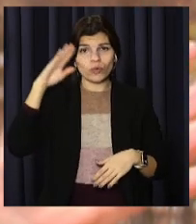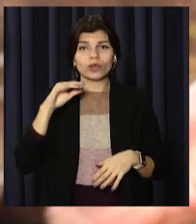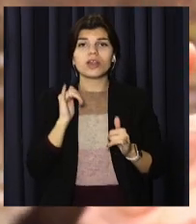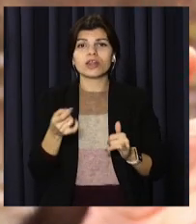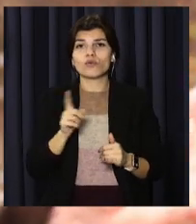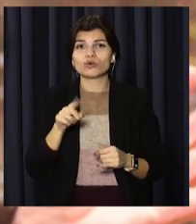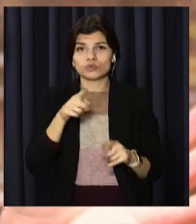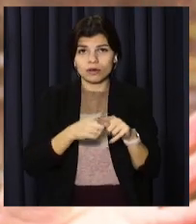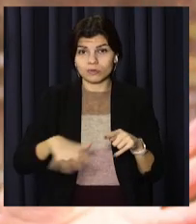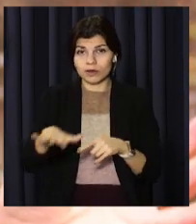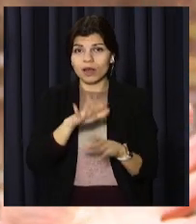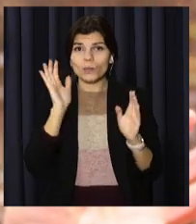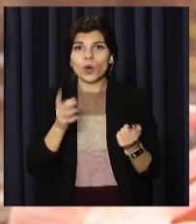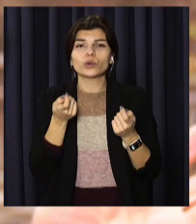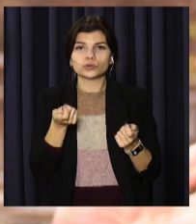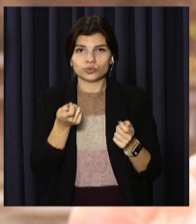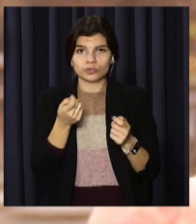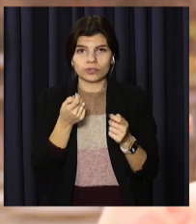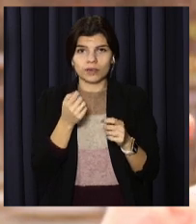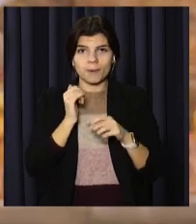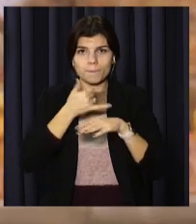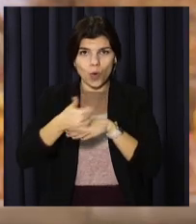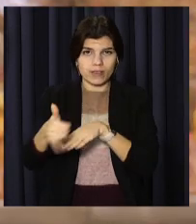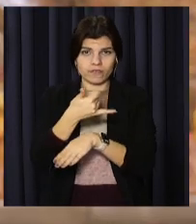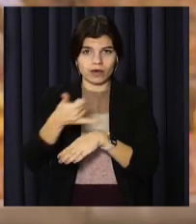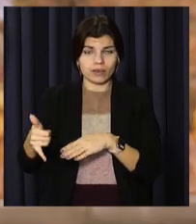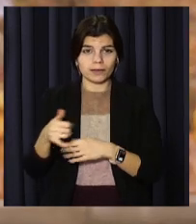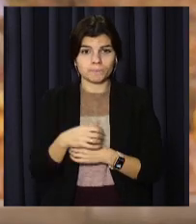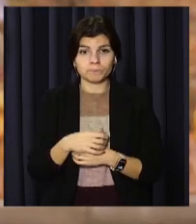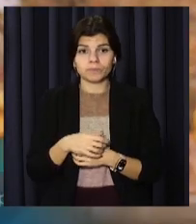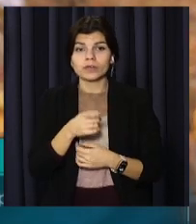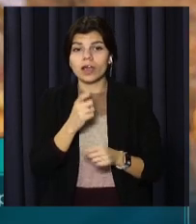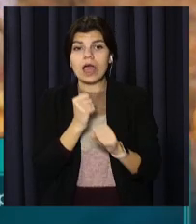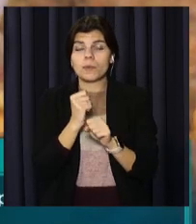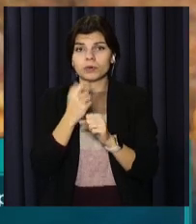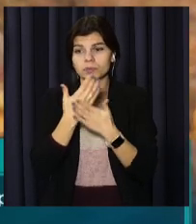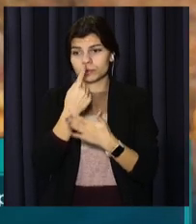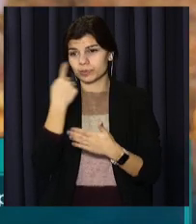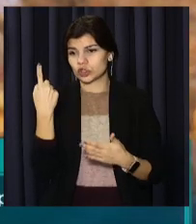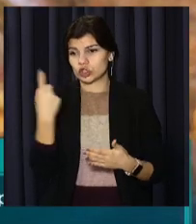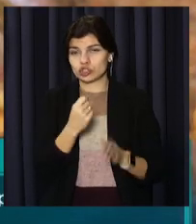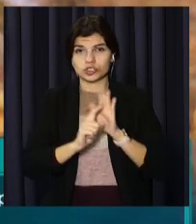того, чтобы эту территорию как-то привести в порядок. Работы почалися буквально там тиждень тому.